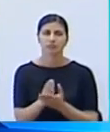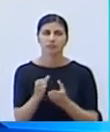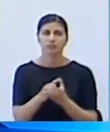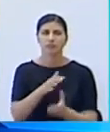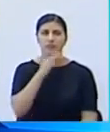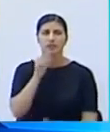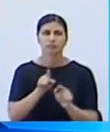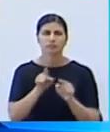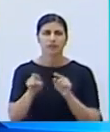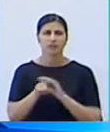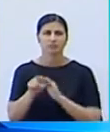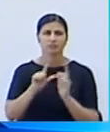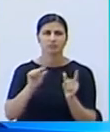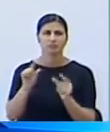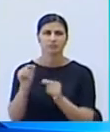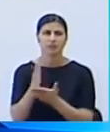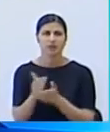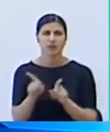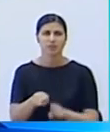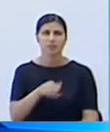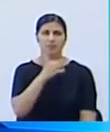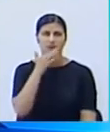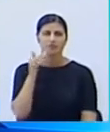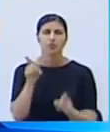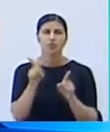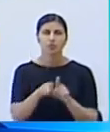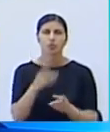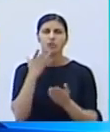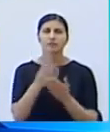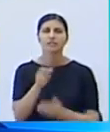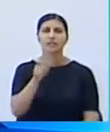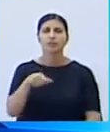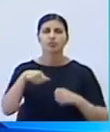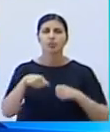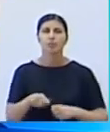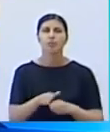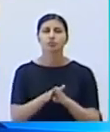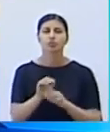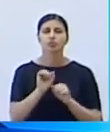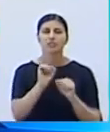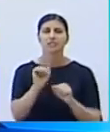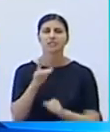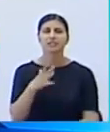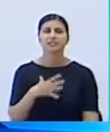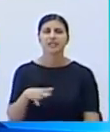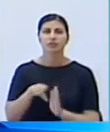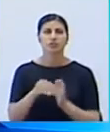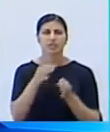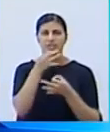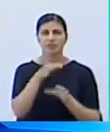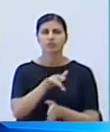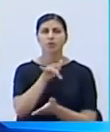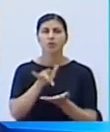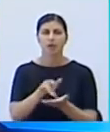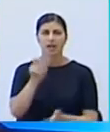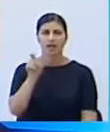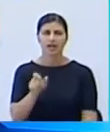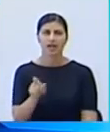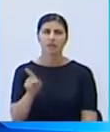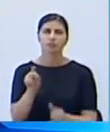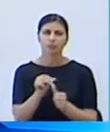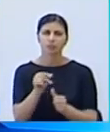და შესაბამისად ადამიანის უფლებების სრული დაცვით. ისე რაც გააჩნია საქართველოს ნებისმიერ მოქალაქეს ეთნიკურობის